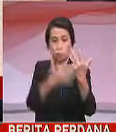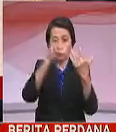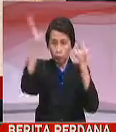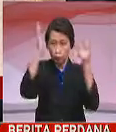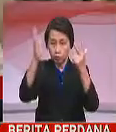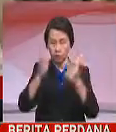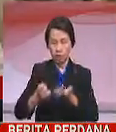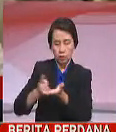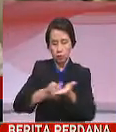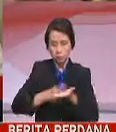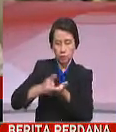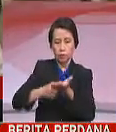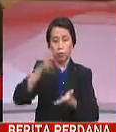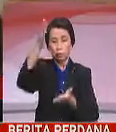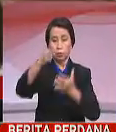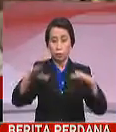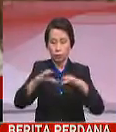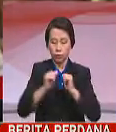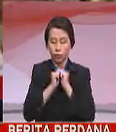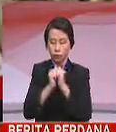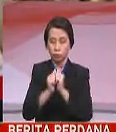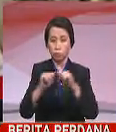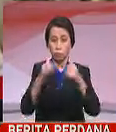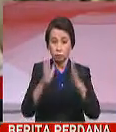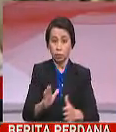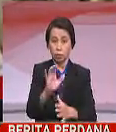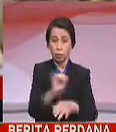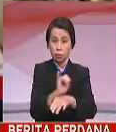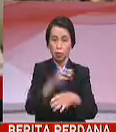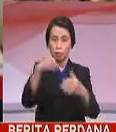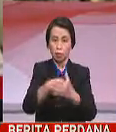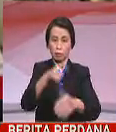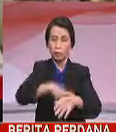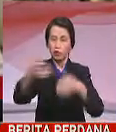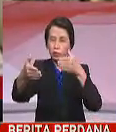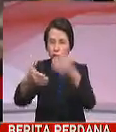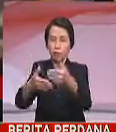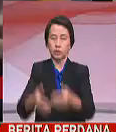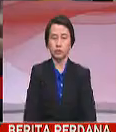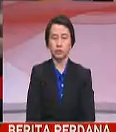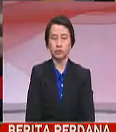Air. Perbincangan mengenainya akan dibuat bersama-sama pemain industri dalam masa terdekat.